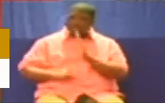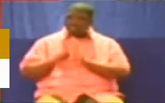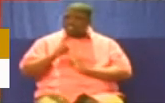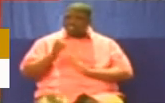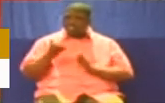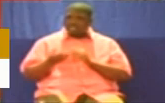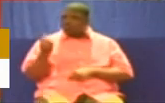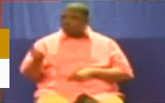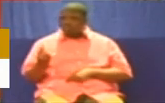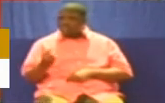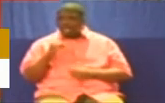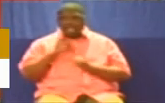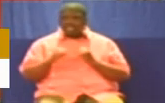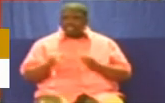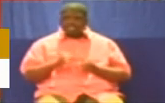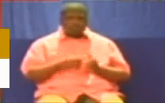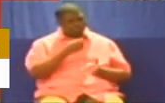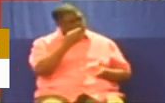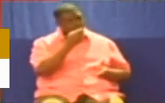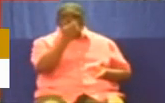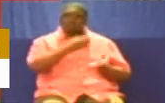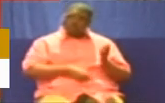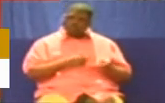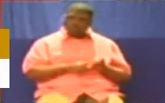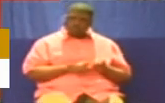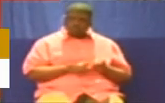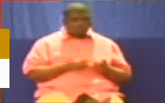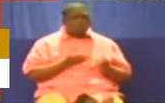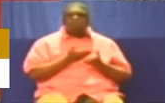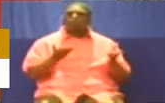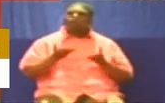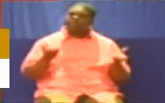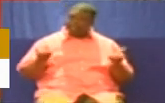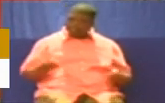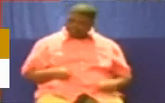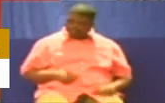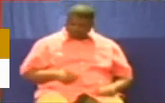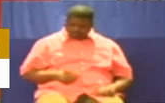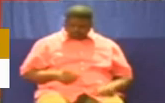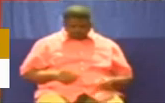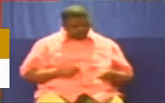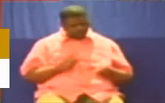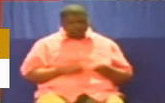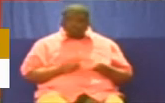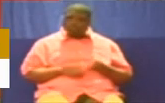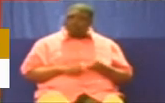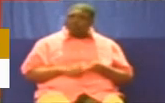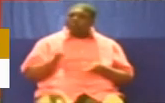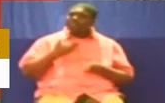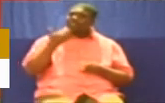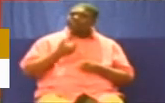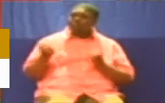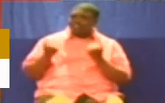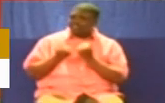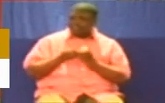moja haitakiwi yatozwe tozo la aina yoyote. Lakini jambo lingine ni kwamba tunataka